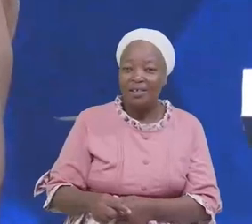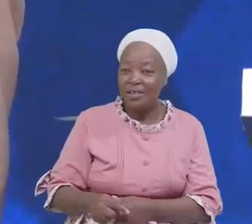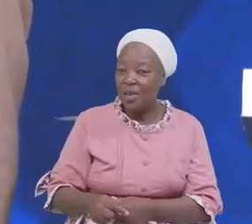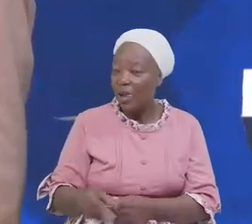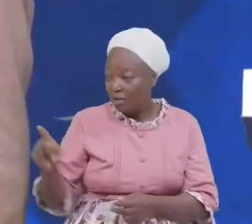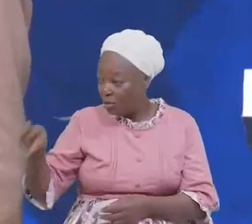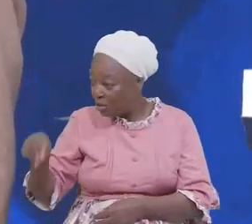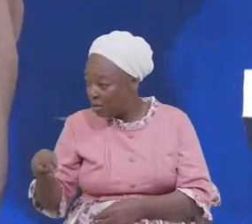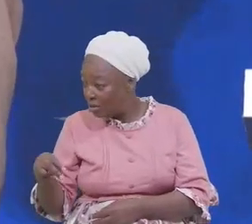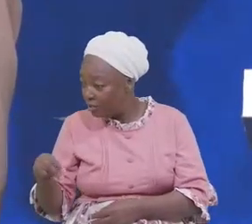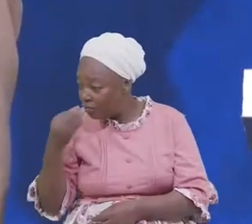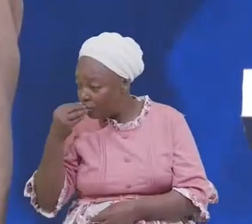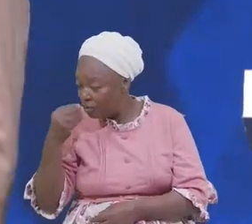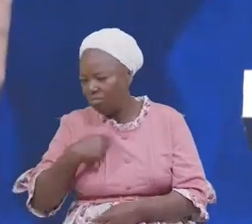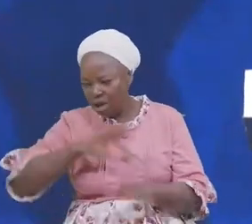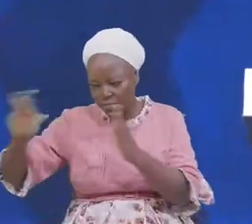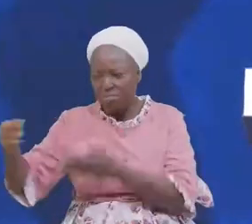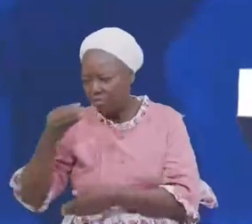Tu as besoin d'argent, je vais t'amener de l'argent.